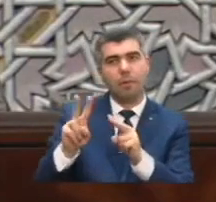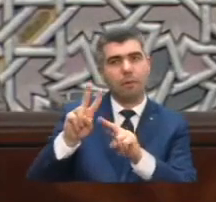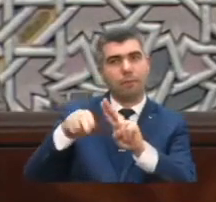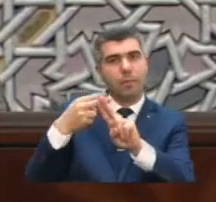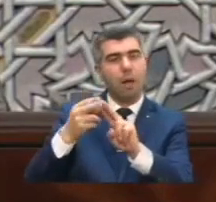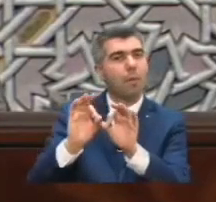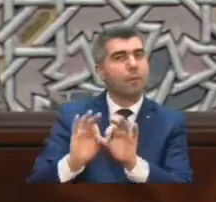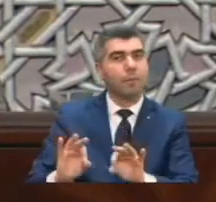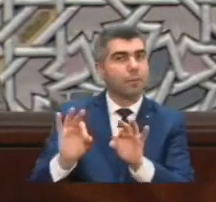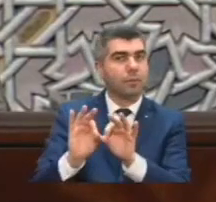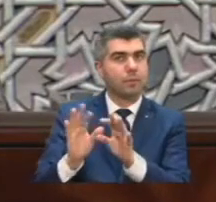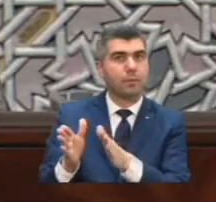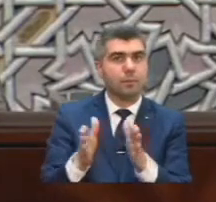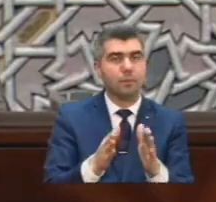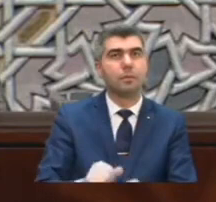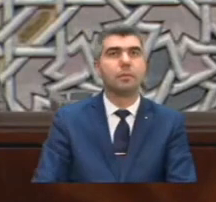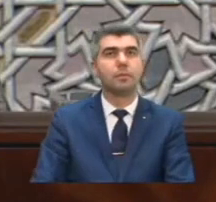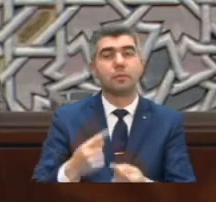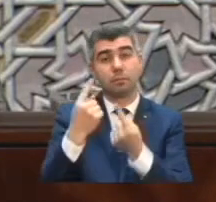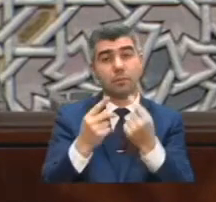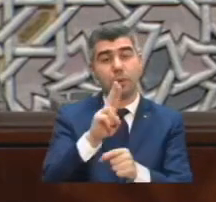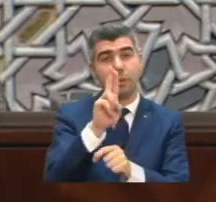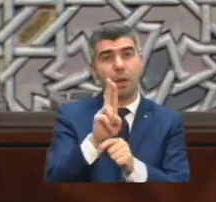هناك تعقيب اضافي في الموضوع؟